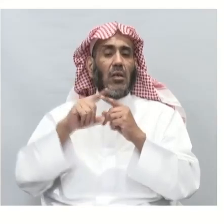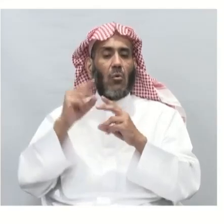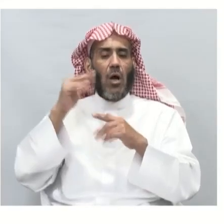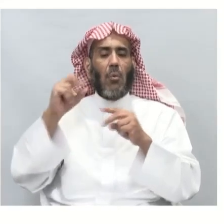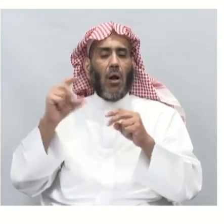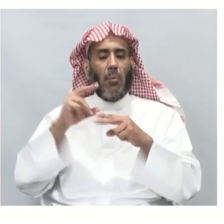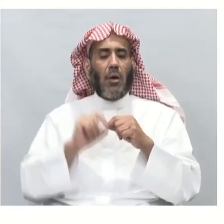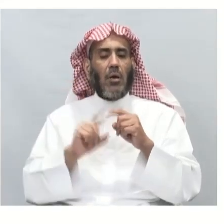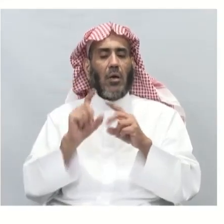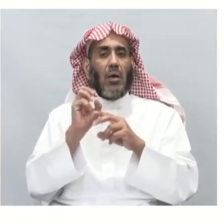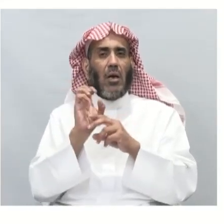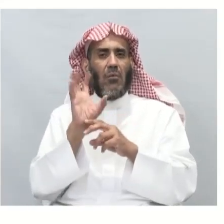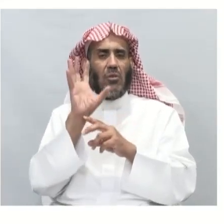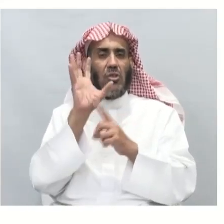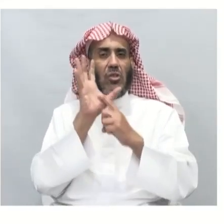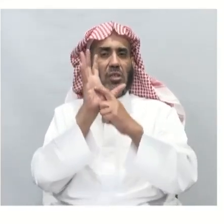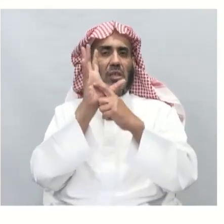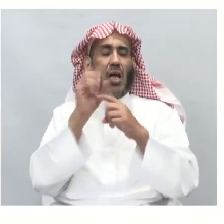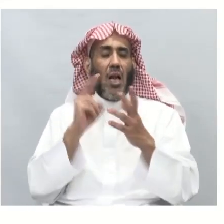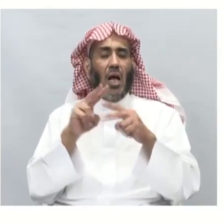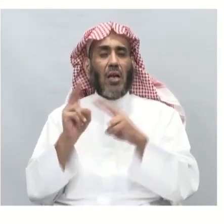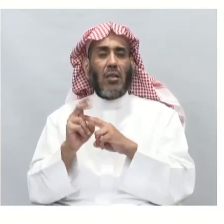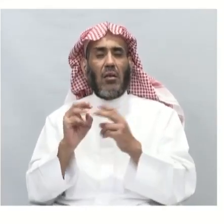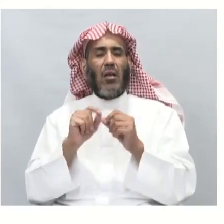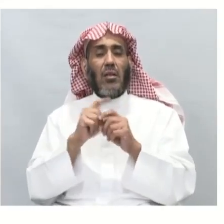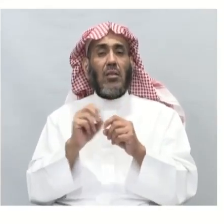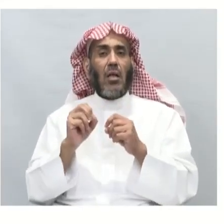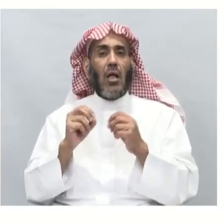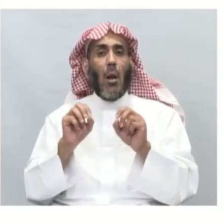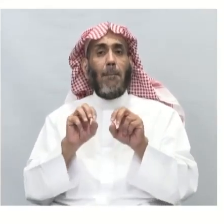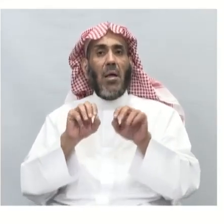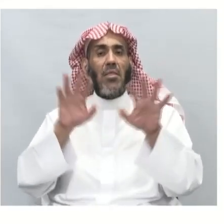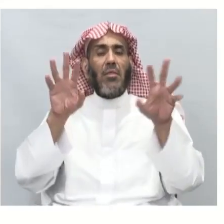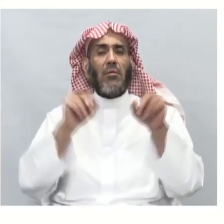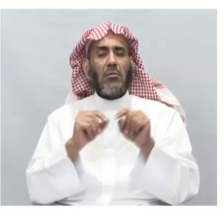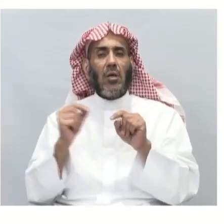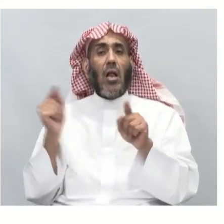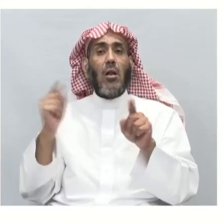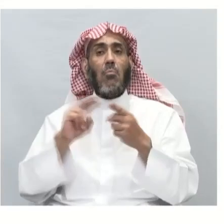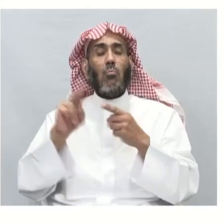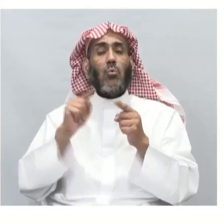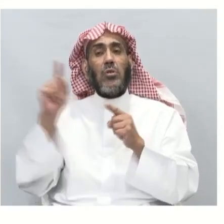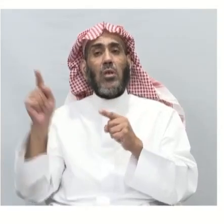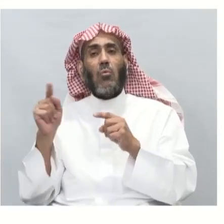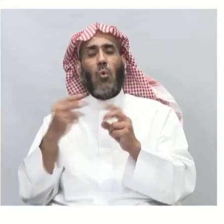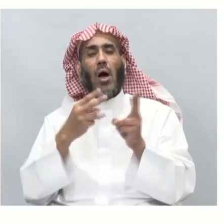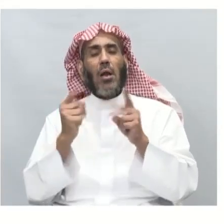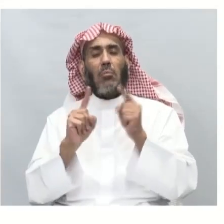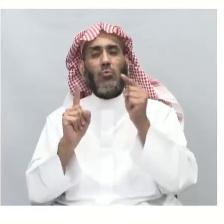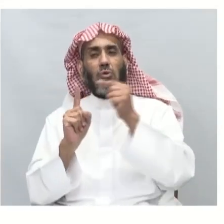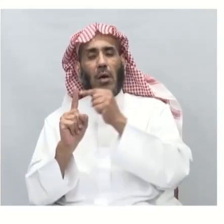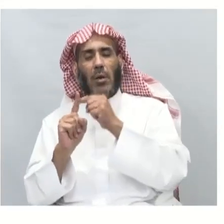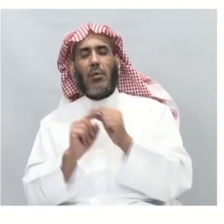الارضي ايضا كلاهما اشاره الى قضيه البث قضيه المرسل قضيه المستقبل وقضيه